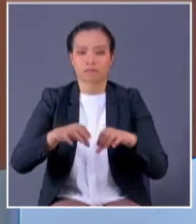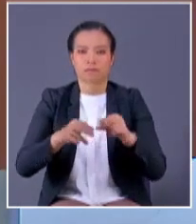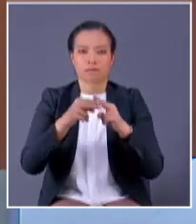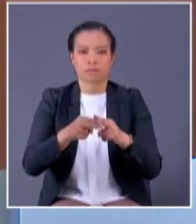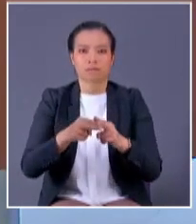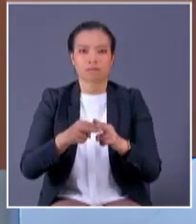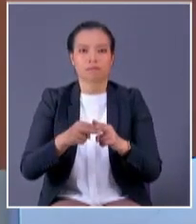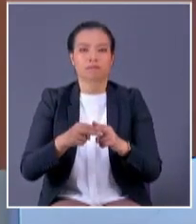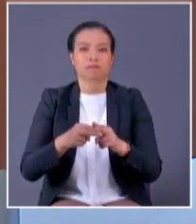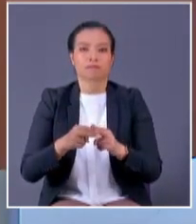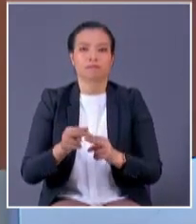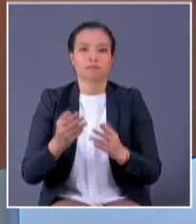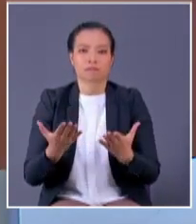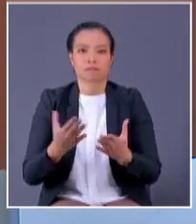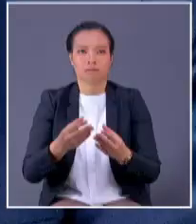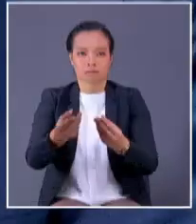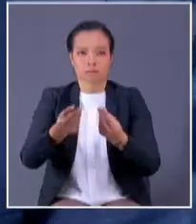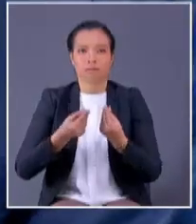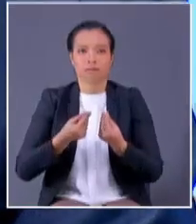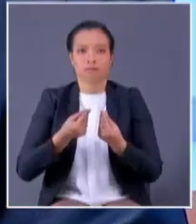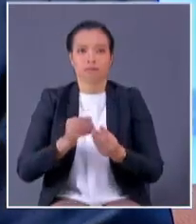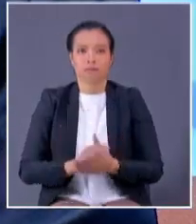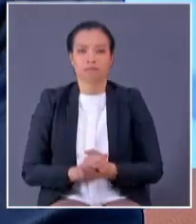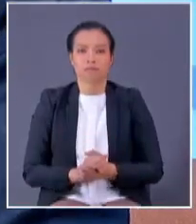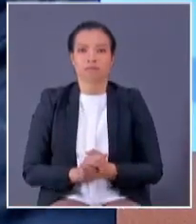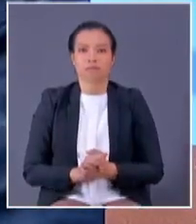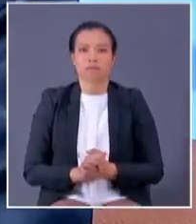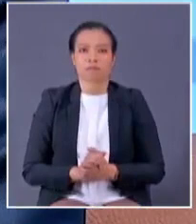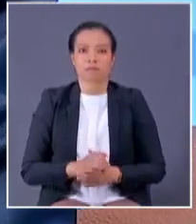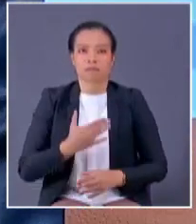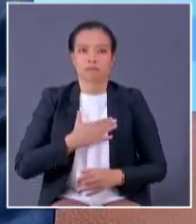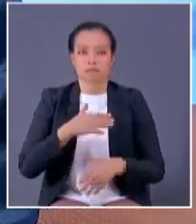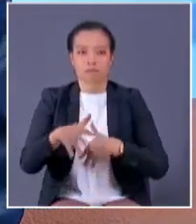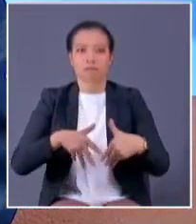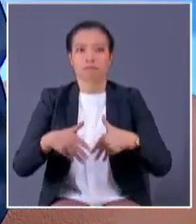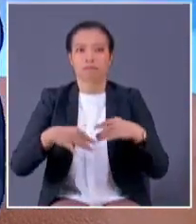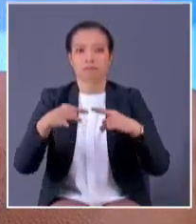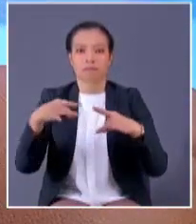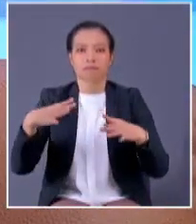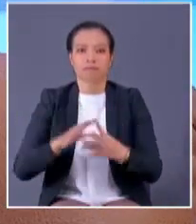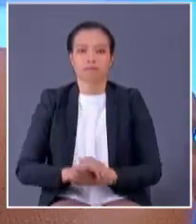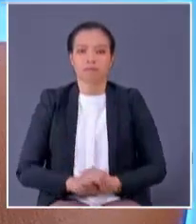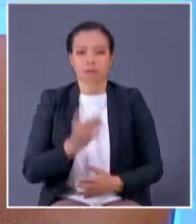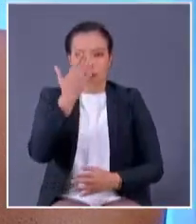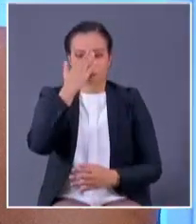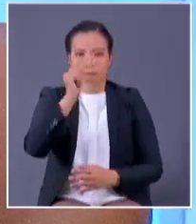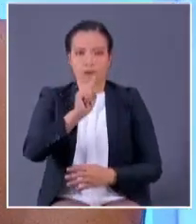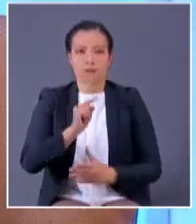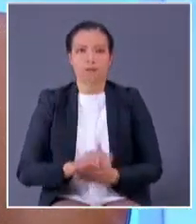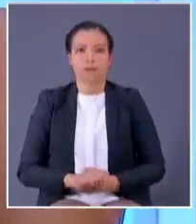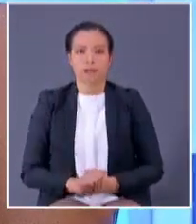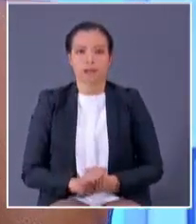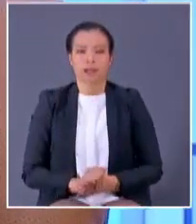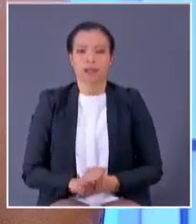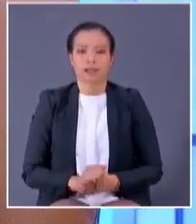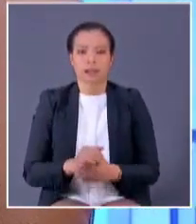จจะไม่ดีพอแล้วเสร็จแล้วจะมาโยนตรงนี้มาเป็นทุกข์ของชาวบ้านเนี่ยผมคิดว่ามันไม่ถูกต้องเพราะไอ้การทำประชา